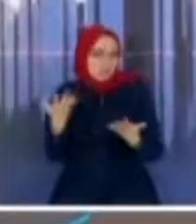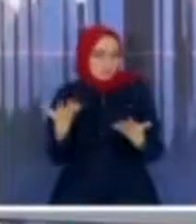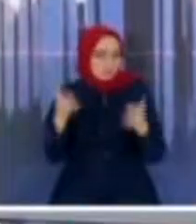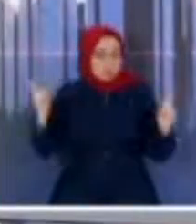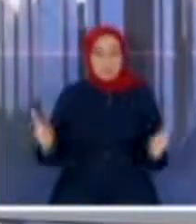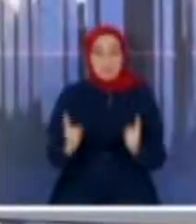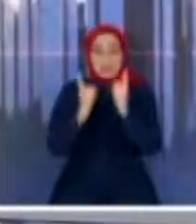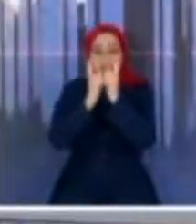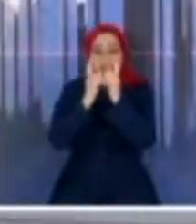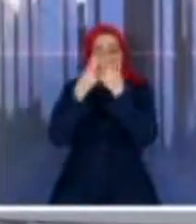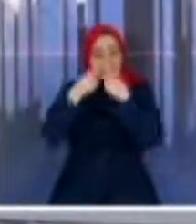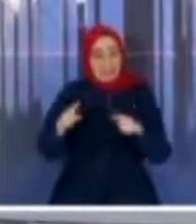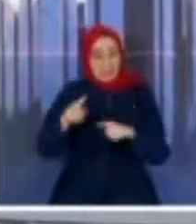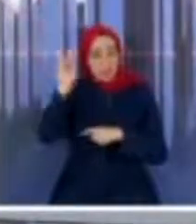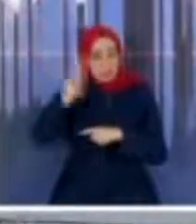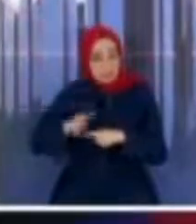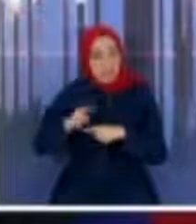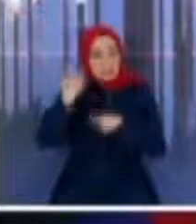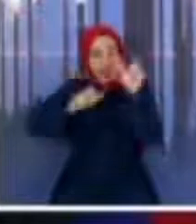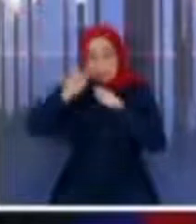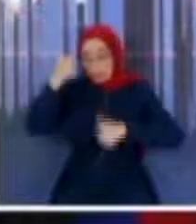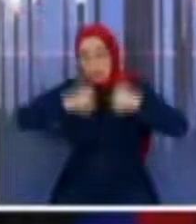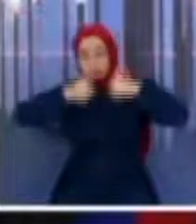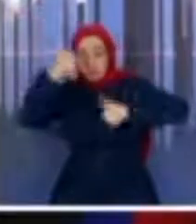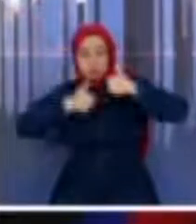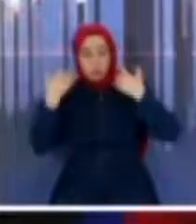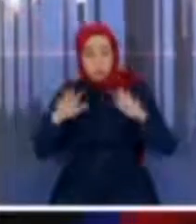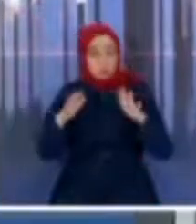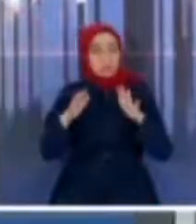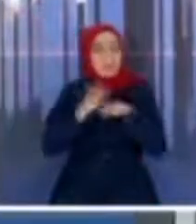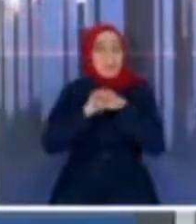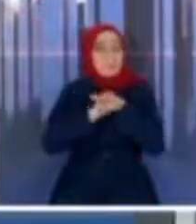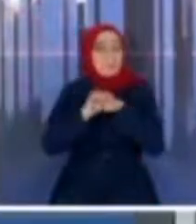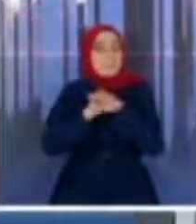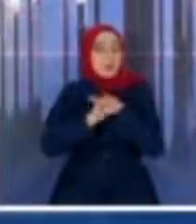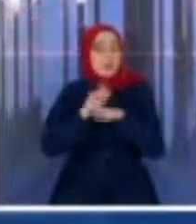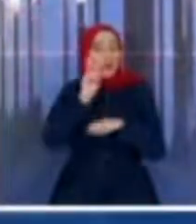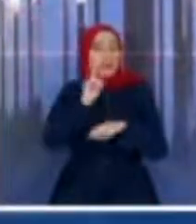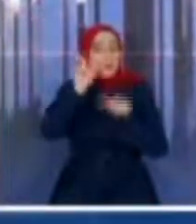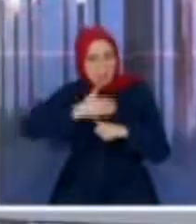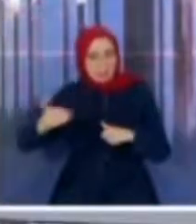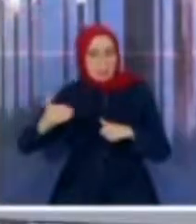مختلفة على الأدوار الأولى، منافسة مباشرة في استوديو علاش لا أمام المختصين، تجربة